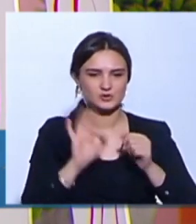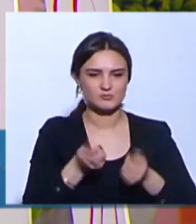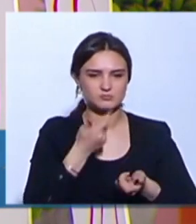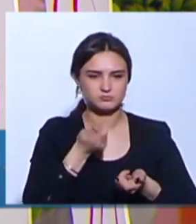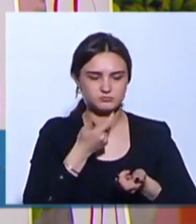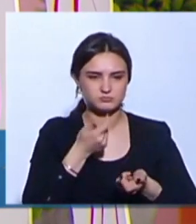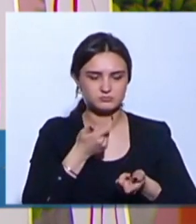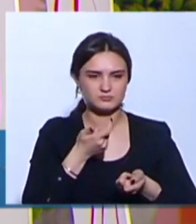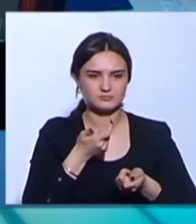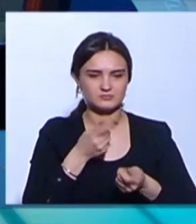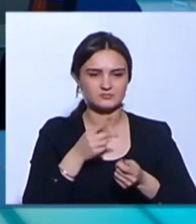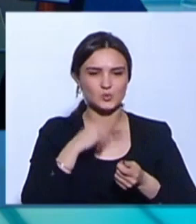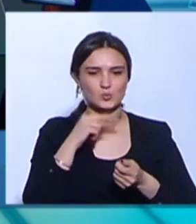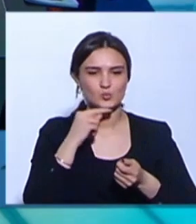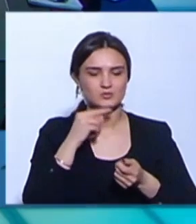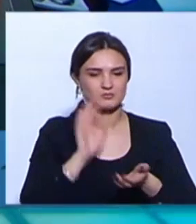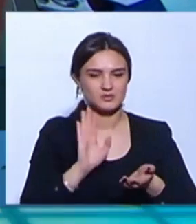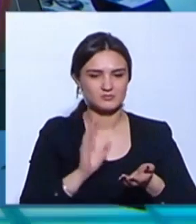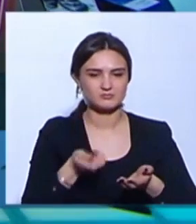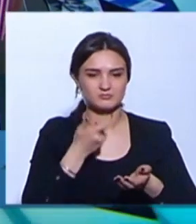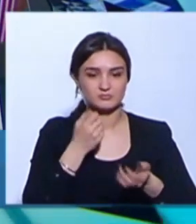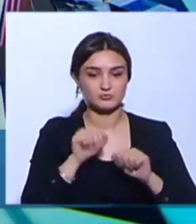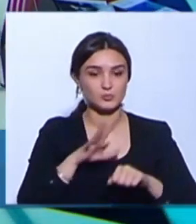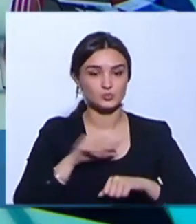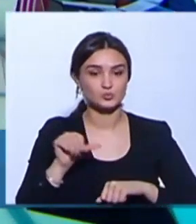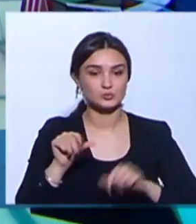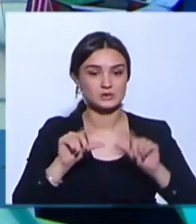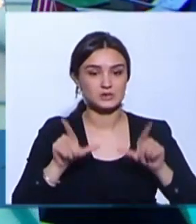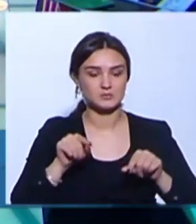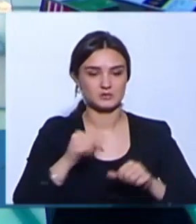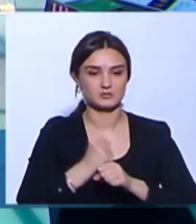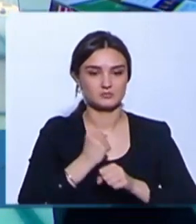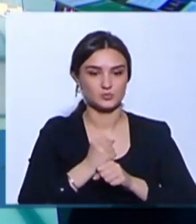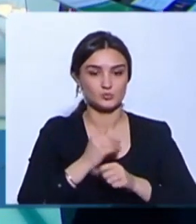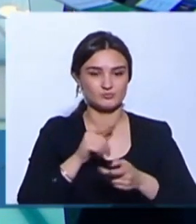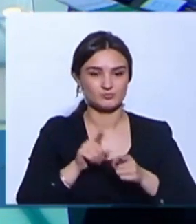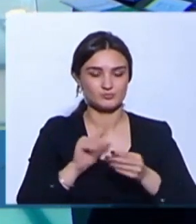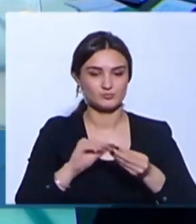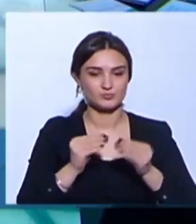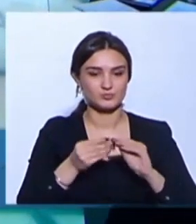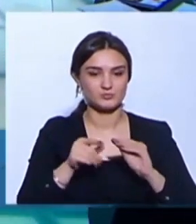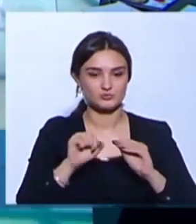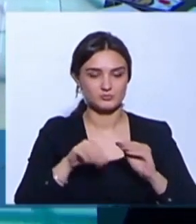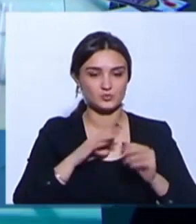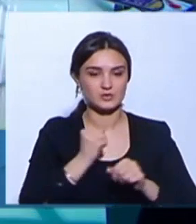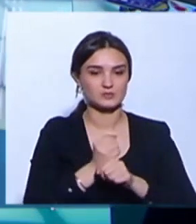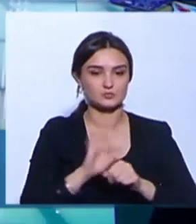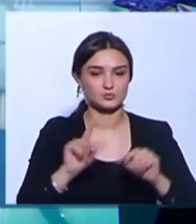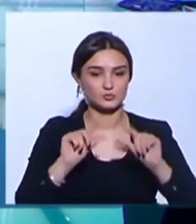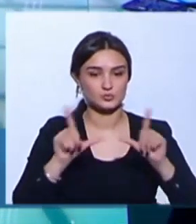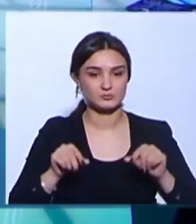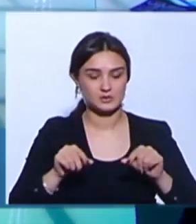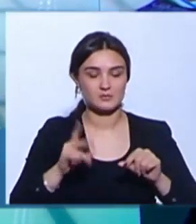შემთხვევაში გაუფრთხილებლად, შეიძლება შედეგი იყოს თირკმლის უკმარისობა და დამთავრდეს ყველაფერი დიალიზით. მაგრამ